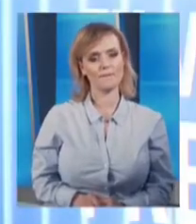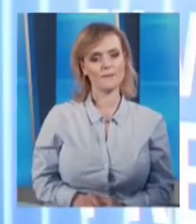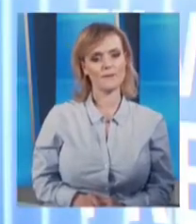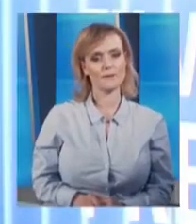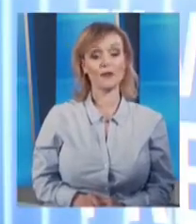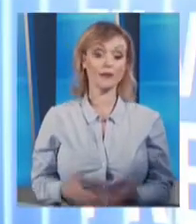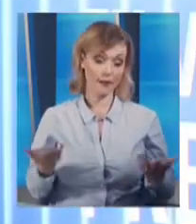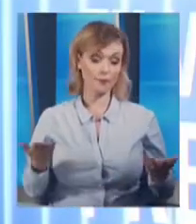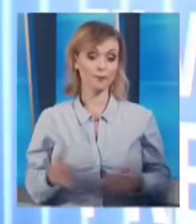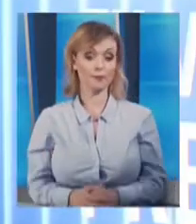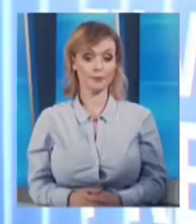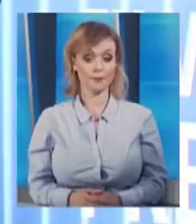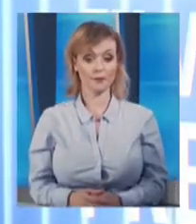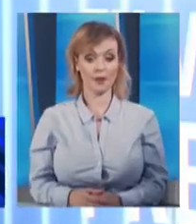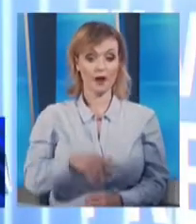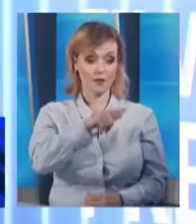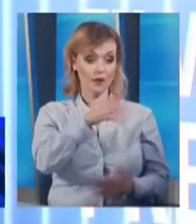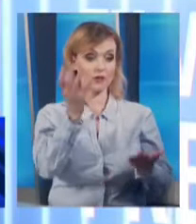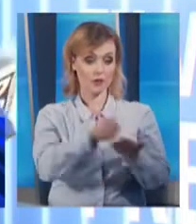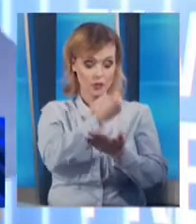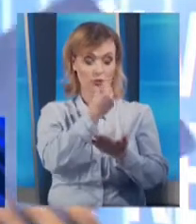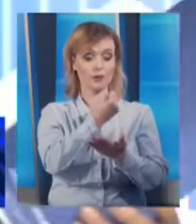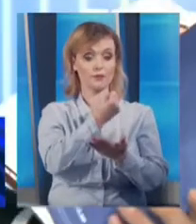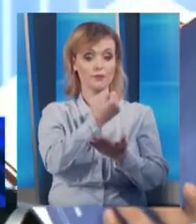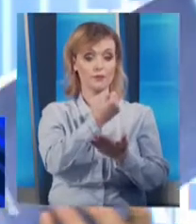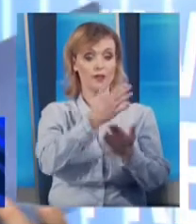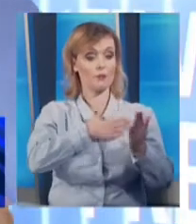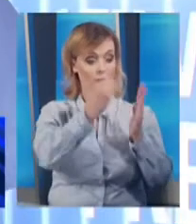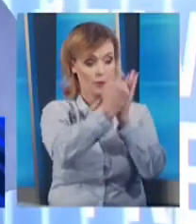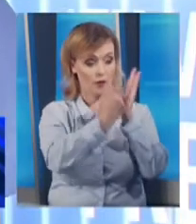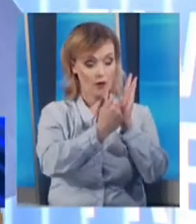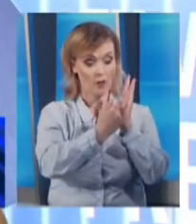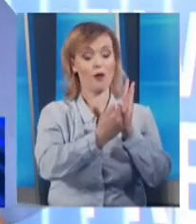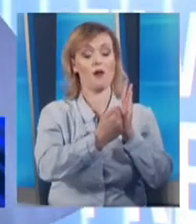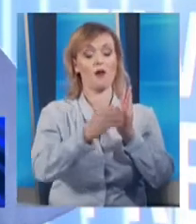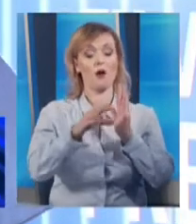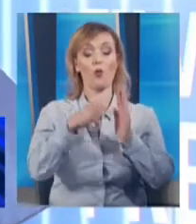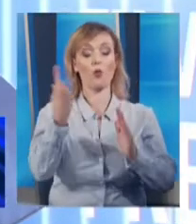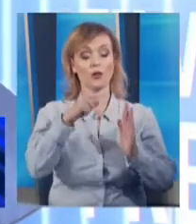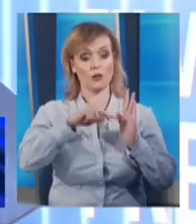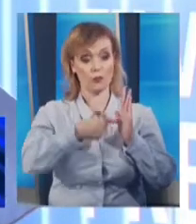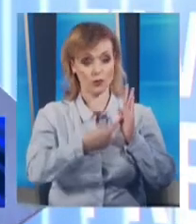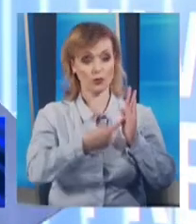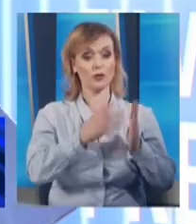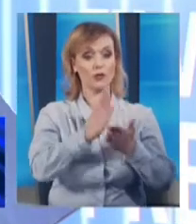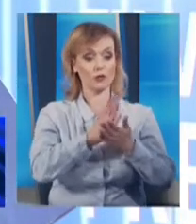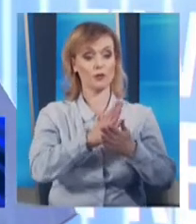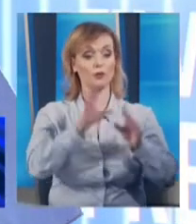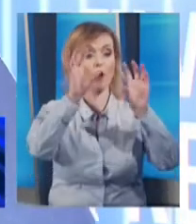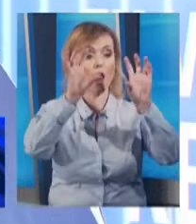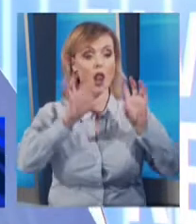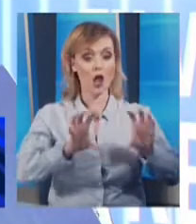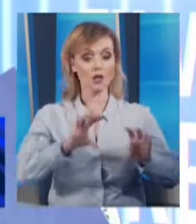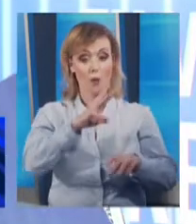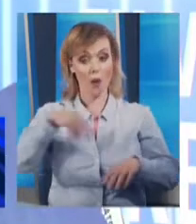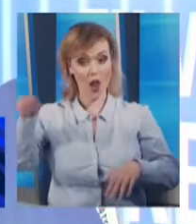Da, vă rog. Veți găsi chiar în programul meu, unul dintre puncte este moratoriu pentru legea miliardului pe care noi